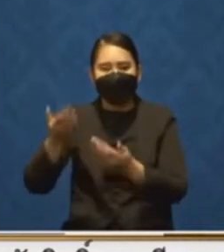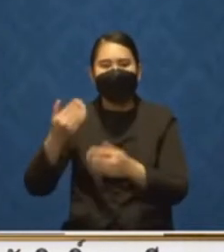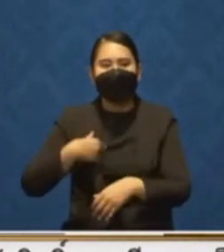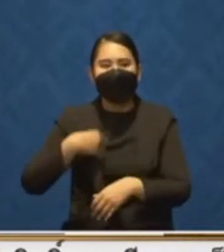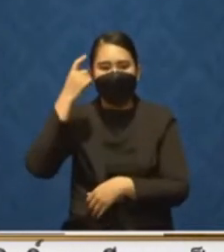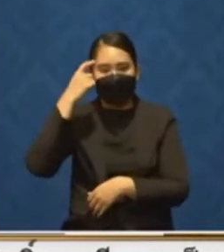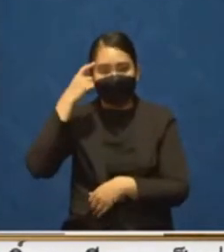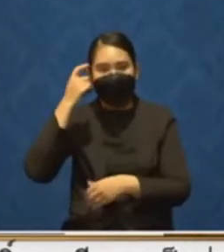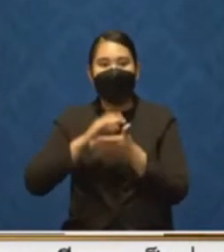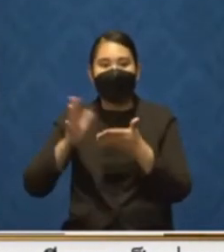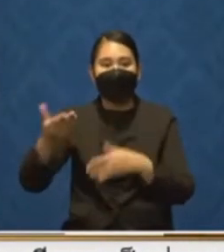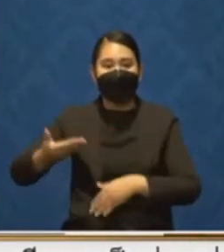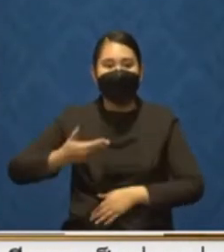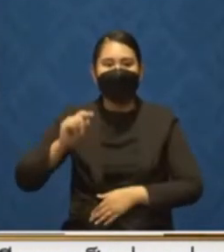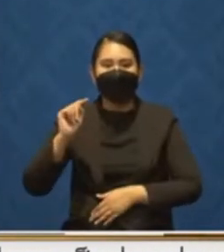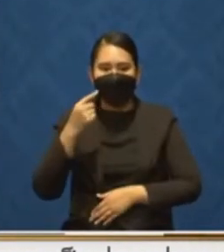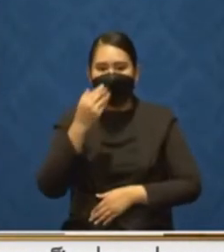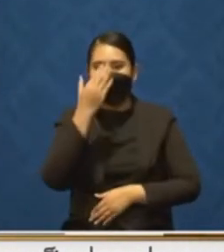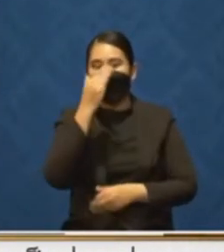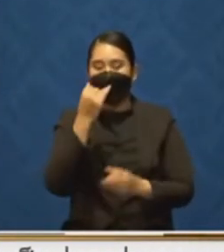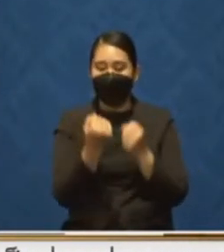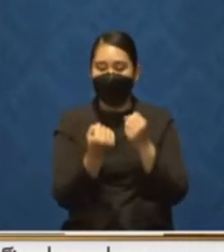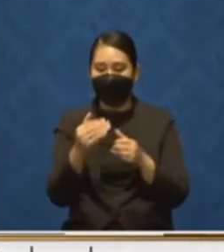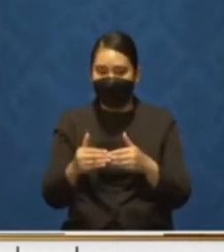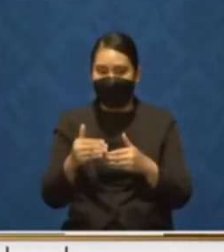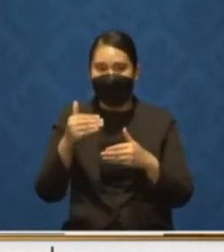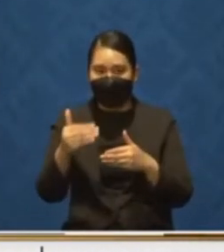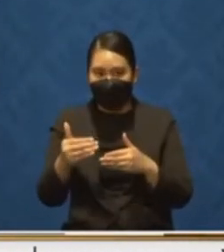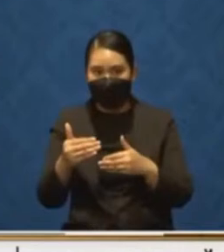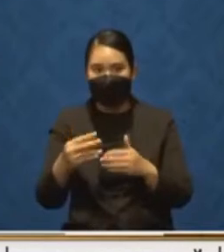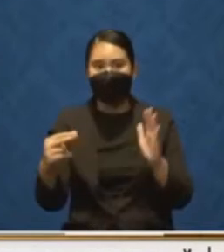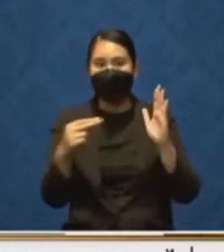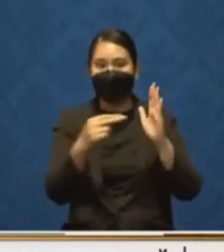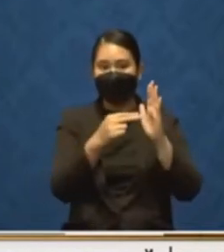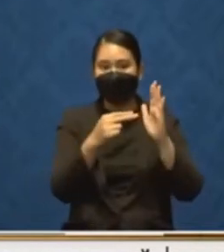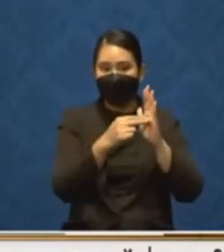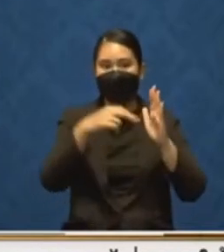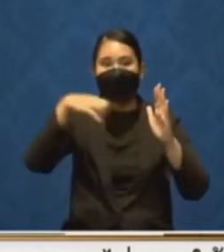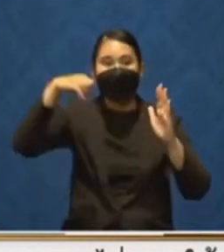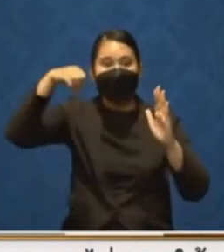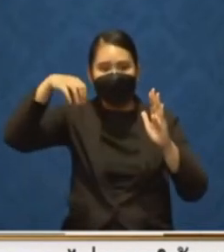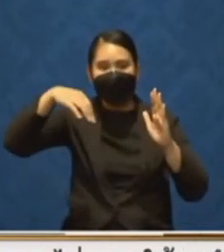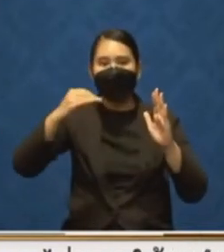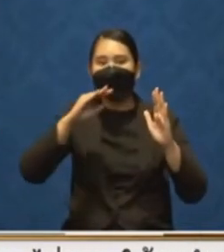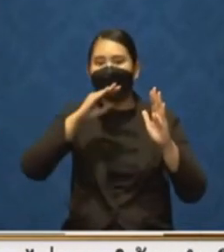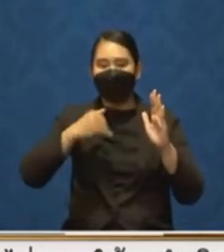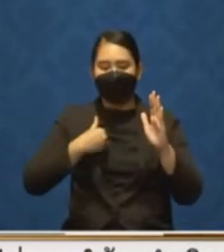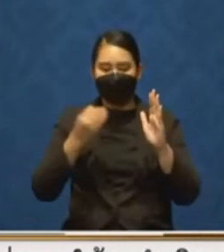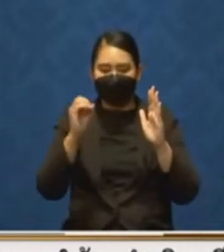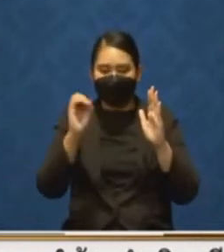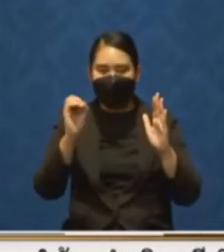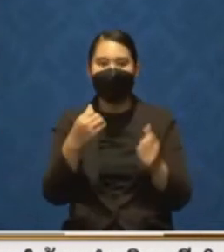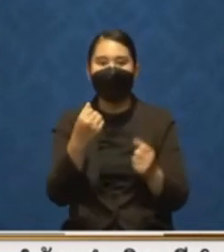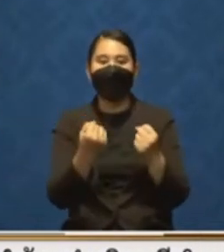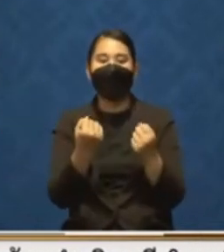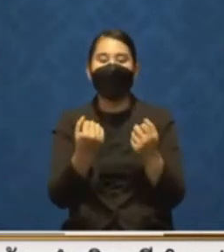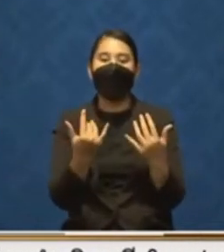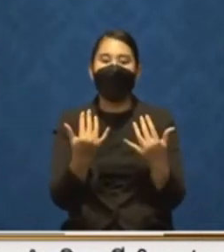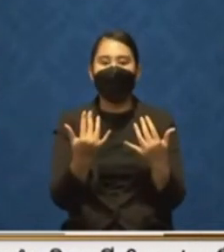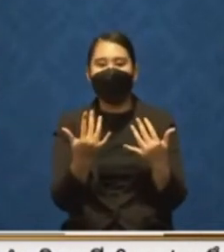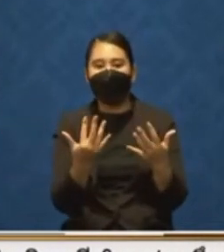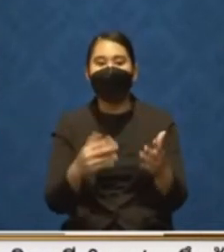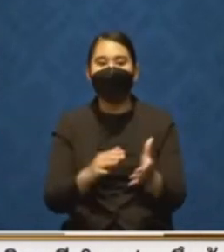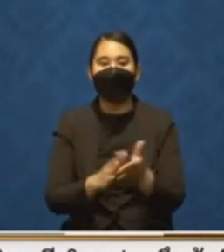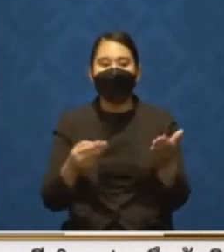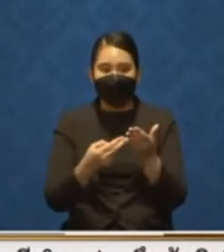ยังไงนะครับบางทีมันวิ่งระยะสั้นมันก็ไปสถานีเติมไฟตลอดทางไม่งั้นมันก็ช้าทำไมจอดบอกว่าแบตเตอรี่เปลี่ยนแล้วมันเปลี่ยน